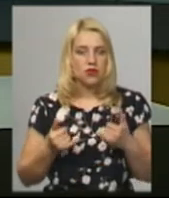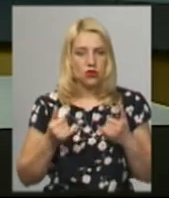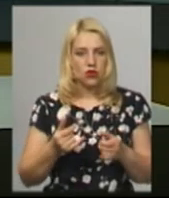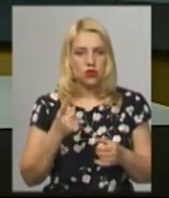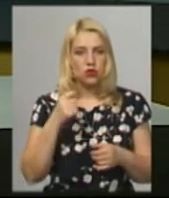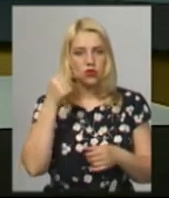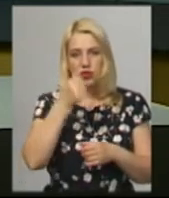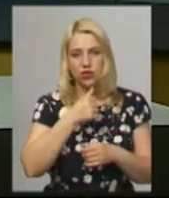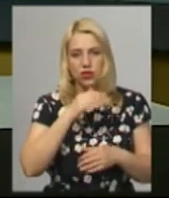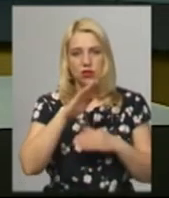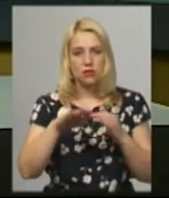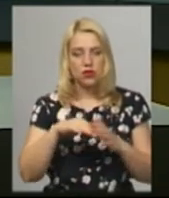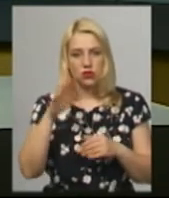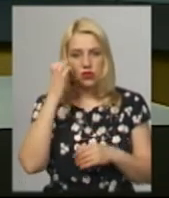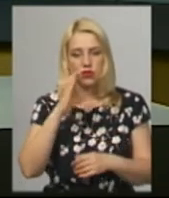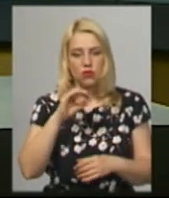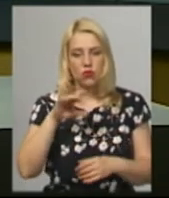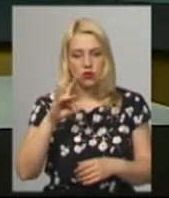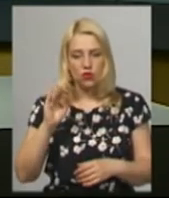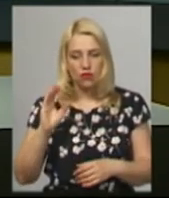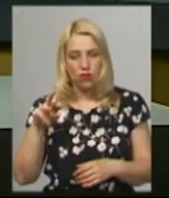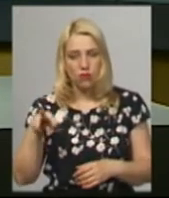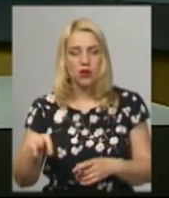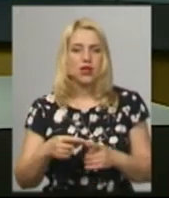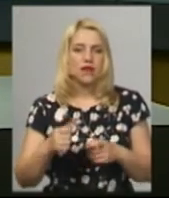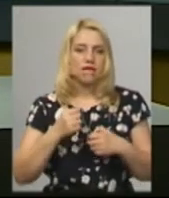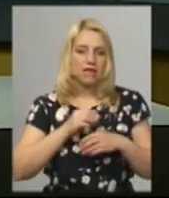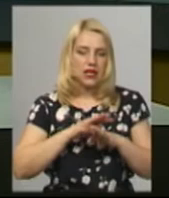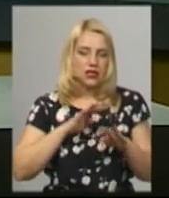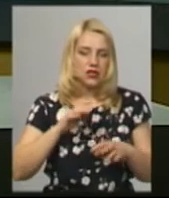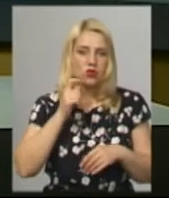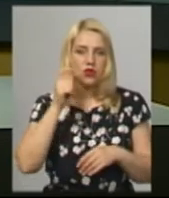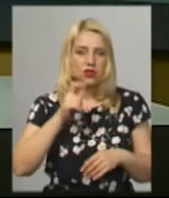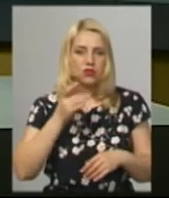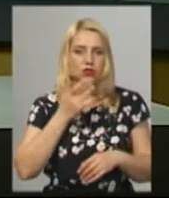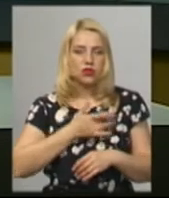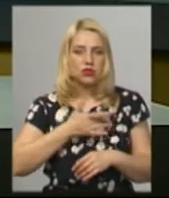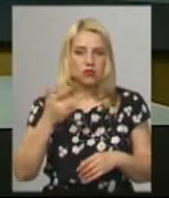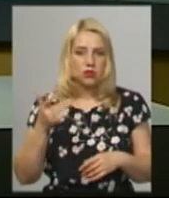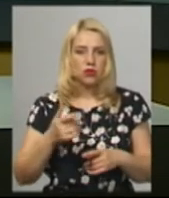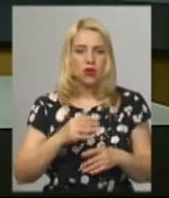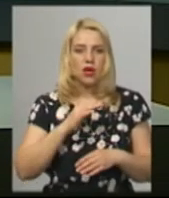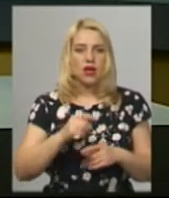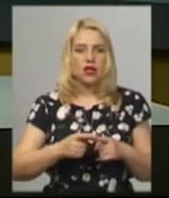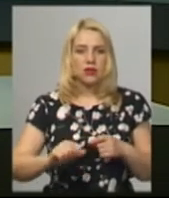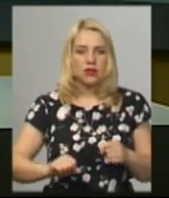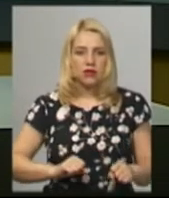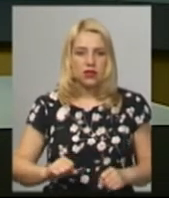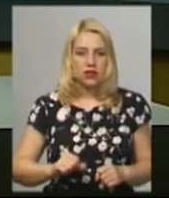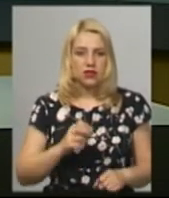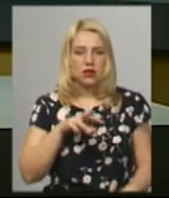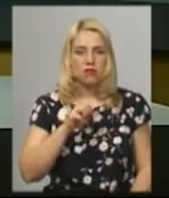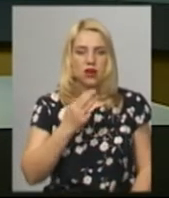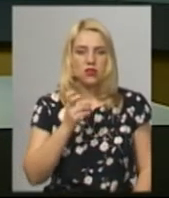бою під Чорним островом військ Української Народної Республіки під керівництвом полковника, начальника Генерального штабу Євгена